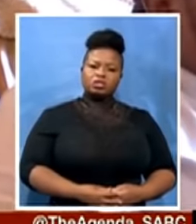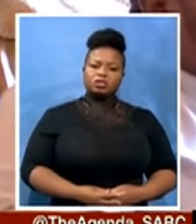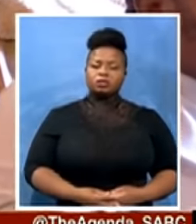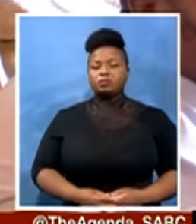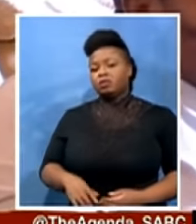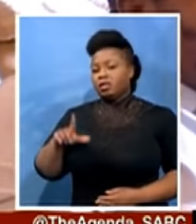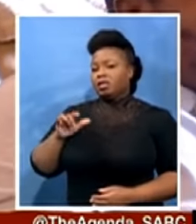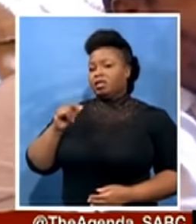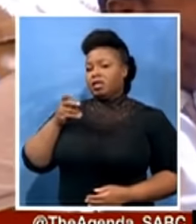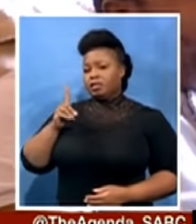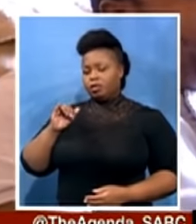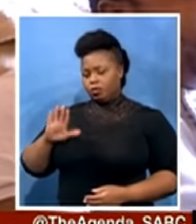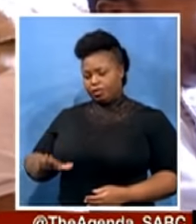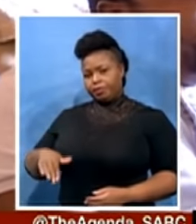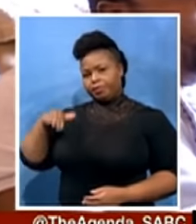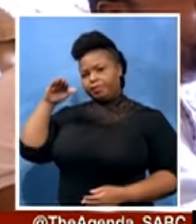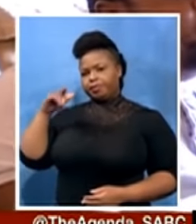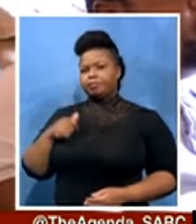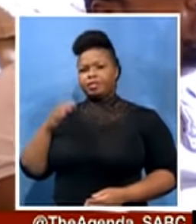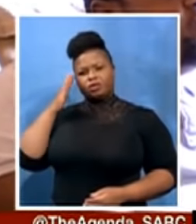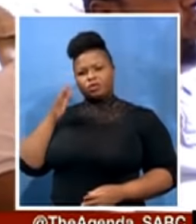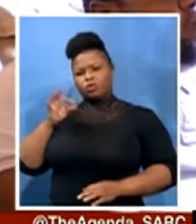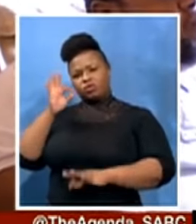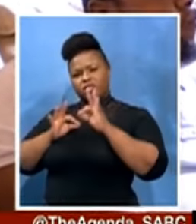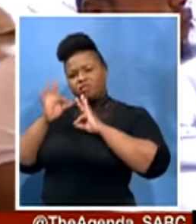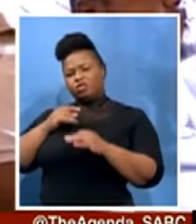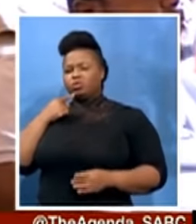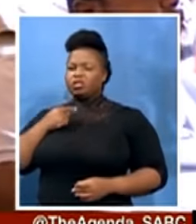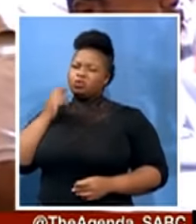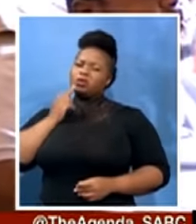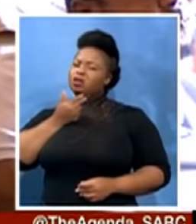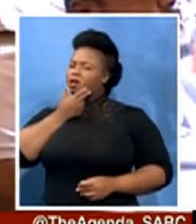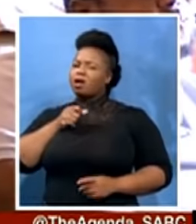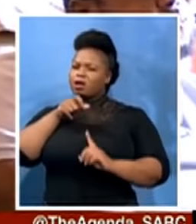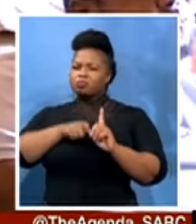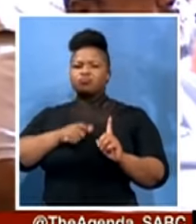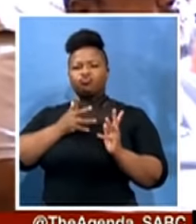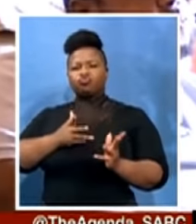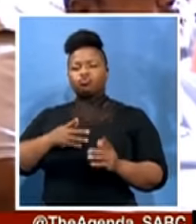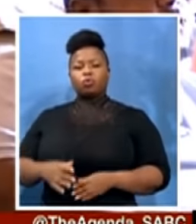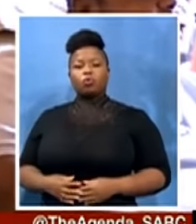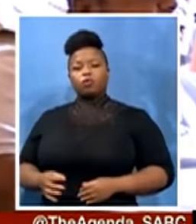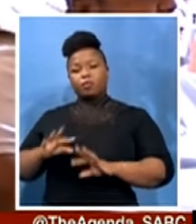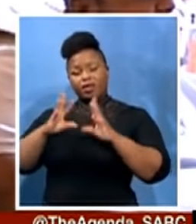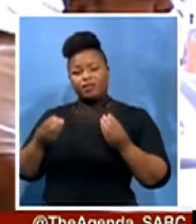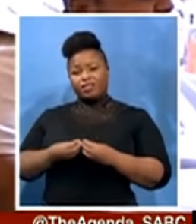indlela yombeka ngayo bomfana obelungile izinto ezimfaka noma ezimchatha namaphoyisa wakwaziswa